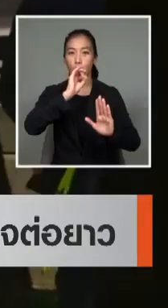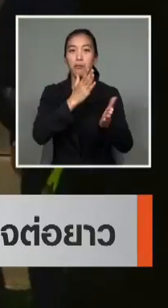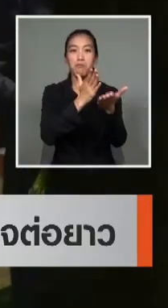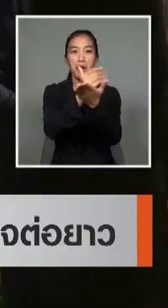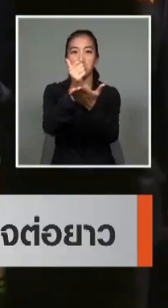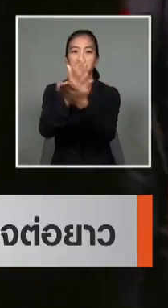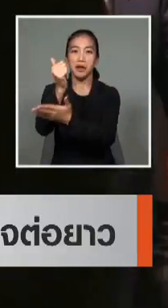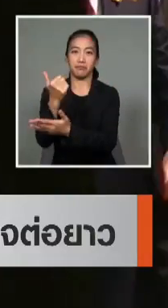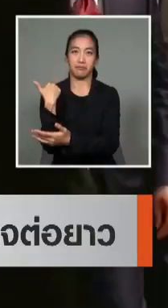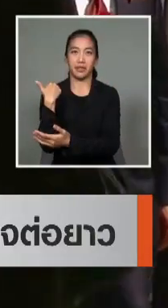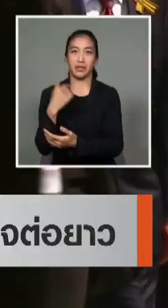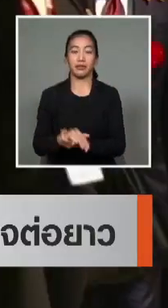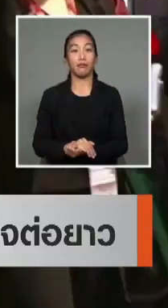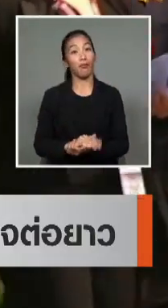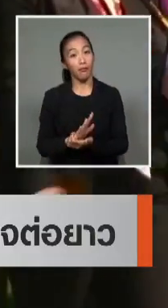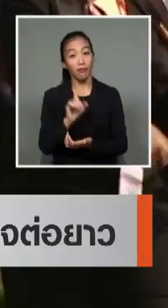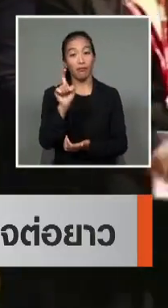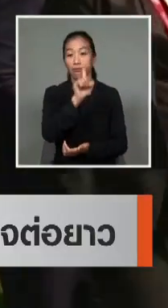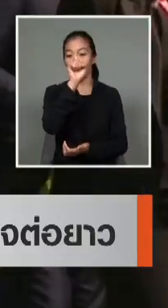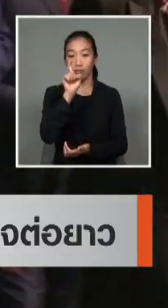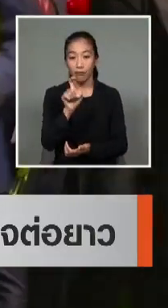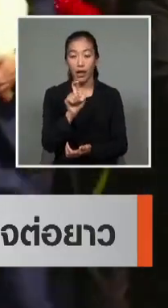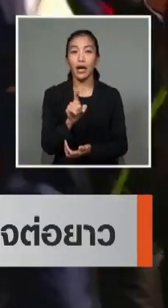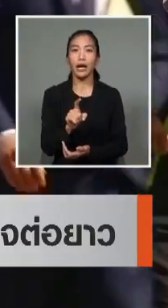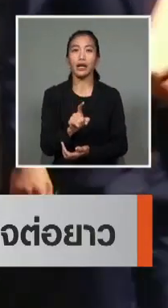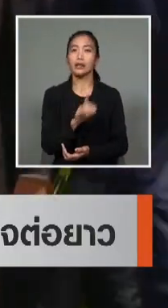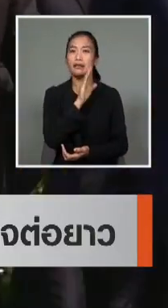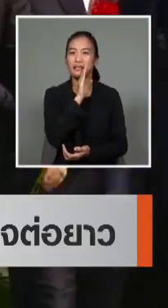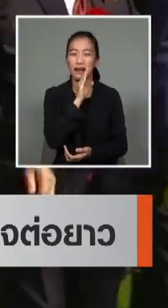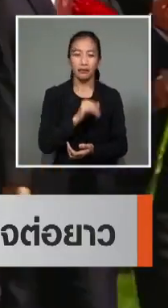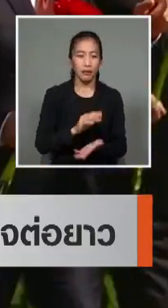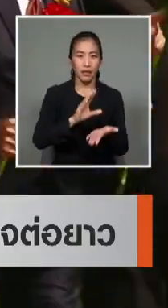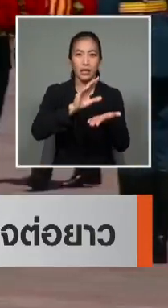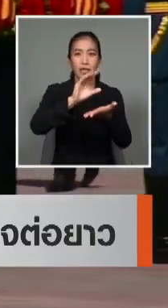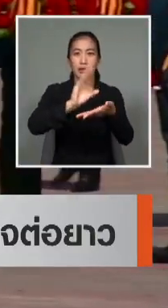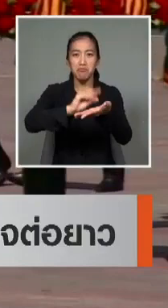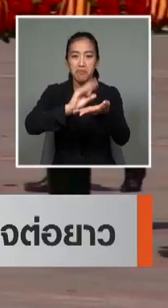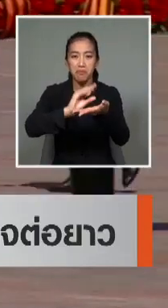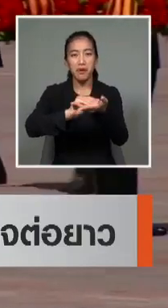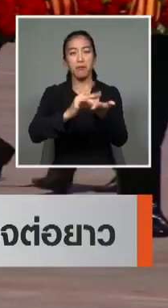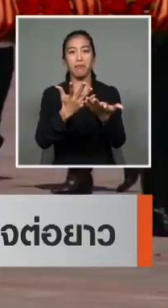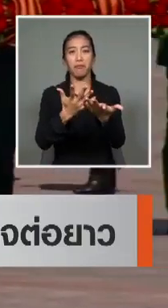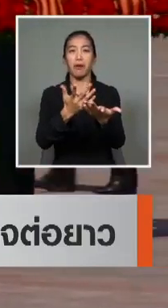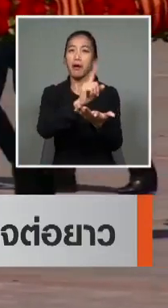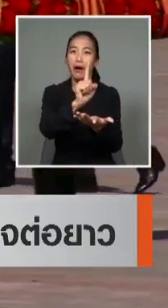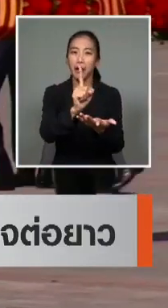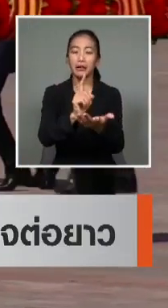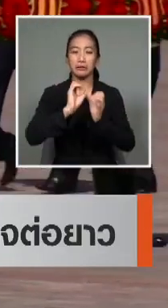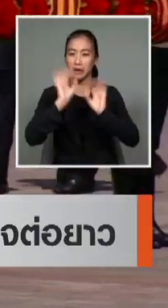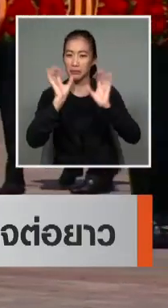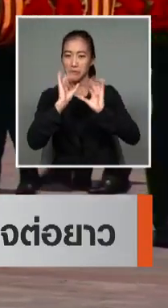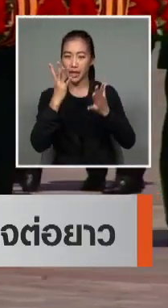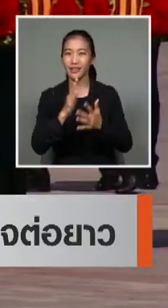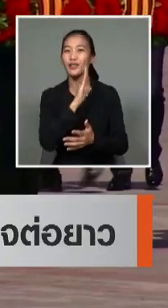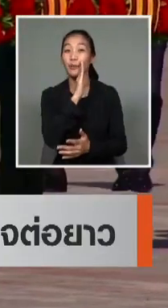งความโปร่งใสในกระบวนการการลงคะแนนเหมือนกันนะคะซึ่งก็มีความเชื่อว่าผลคะแนนออกมาอย่างไรนะคะก็คงจะเป็นไปตามที่ปูติน